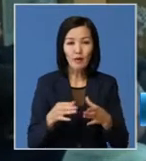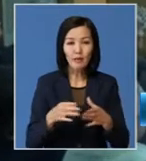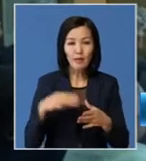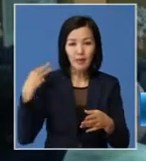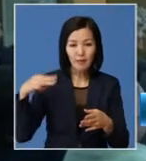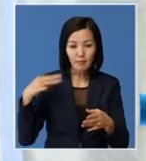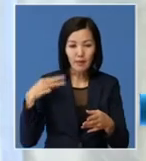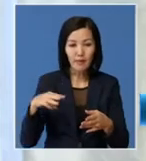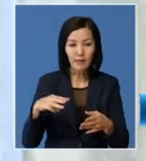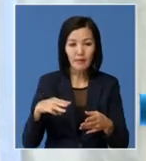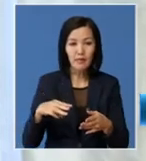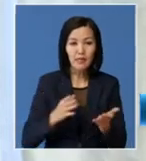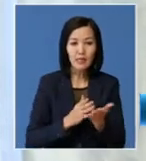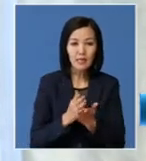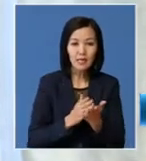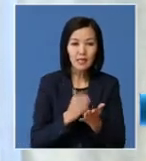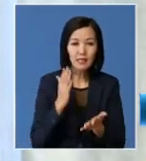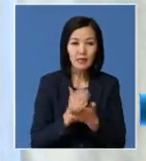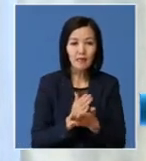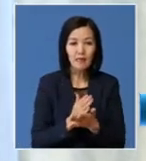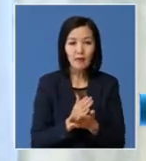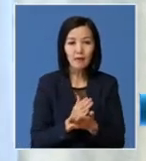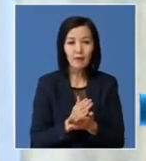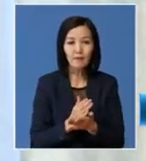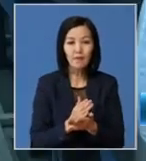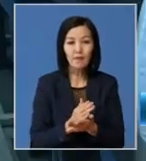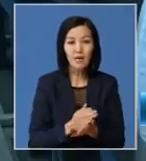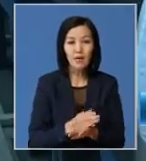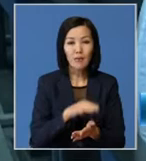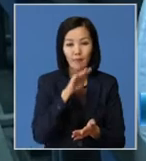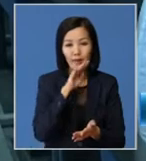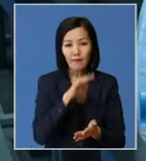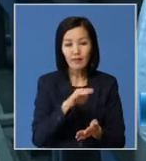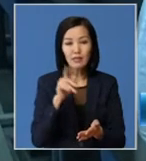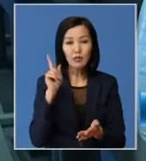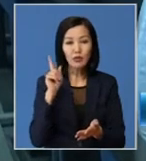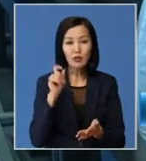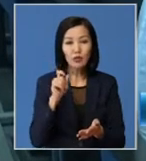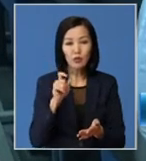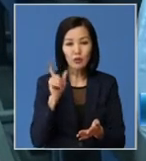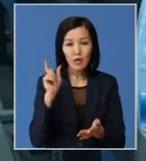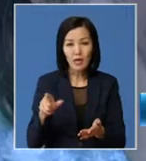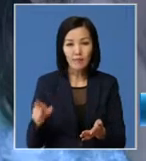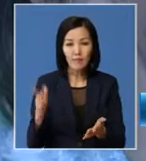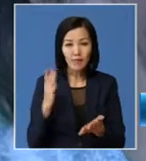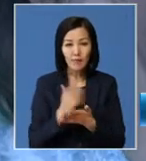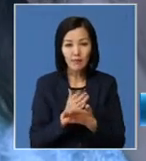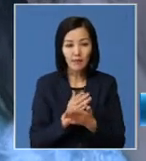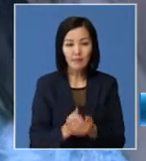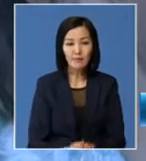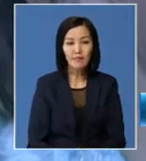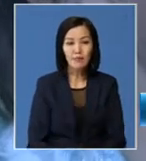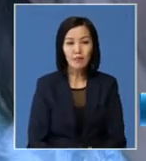пен саясаткерлер де аз емес. Бүгінде бір ғана Қастек ауылынан шыққан ғылым кандидаттарының саны 100-ден аса. Атының сөз алғандар ауыз толтырып айтып